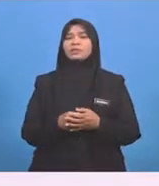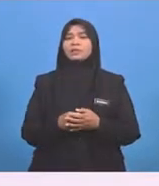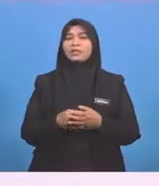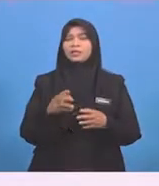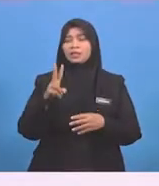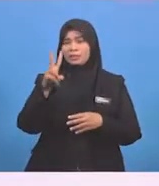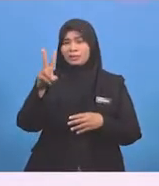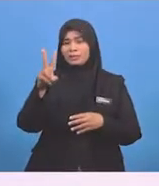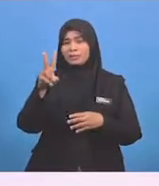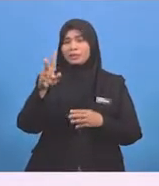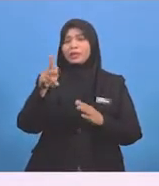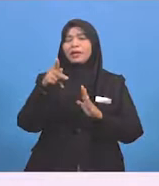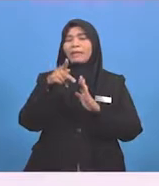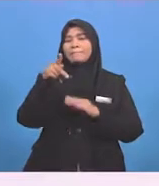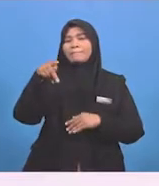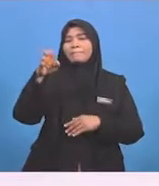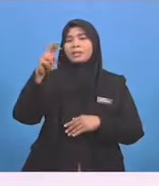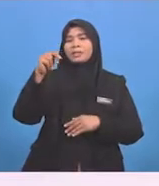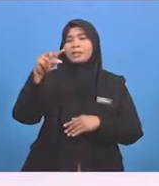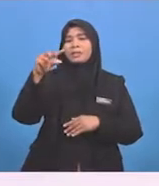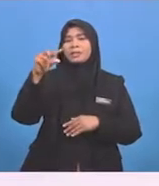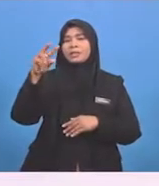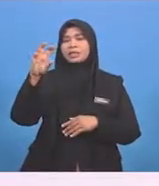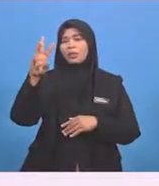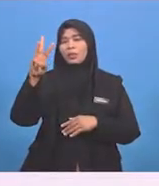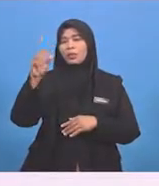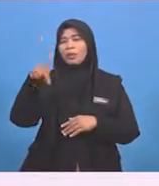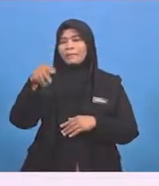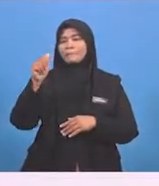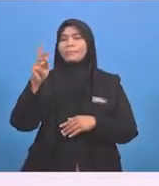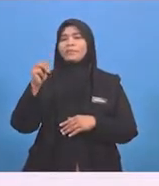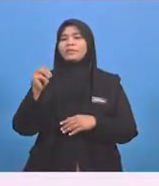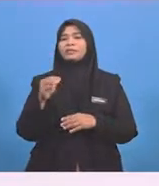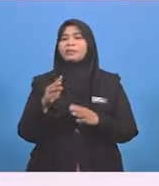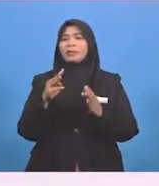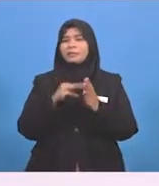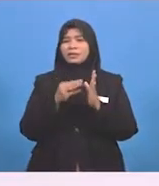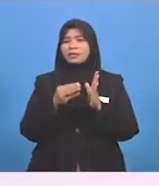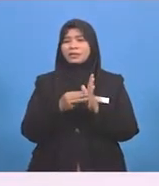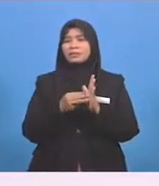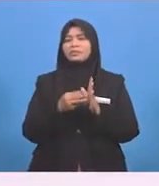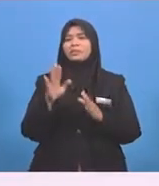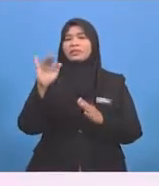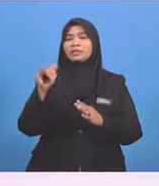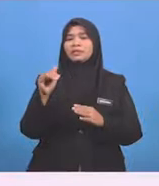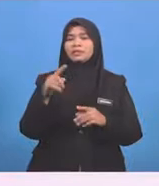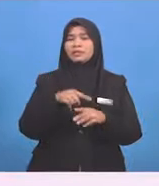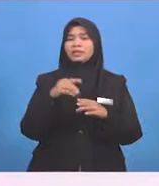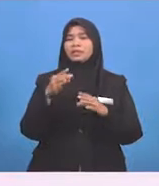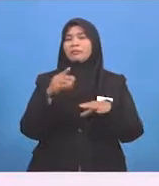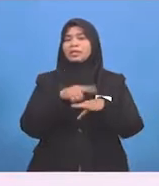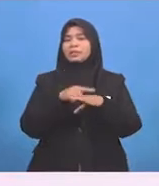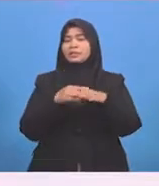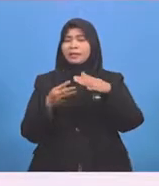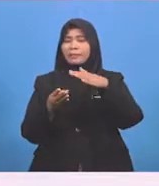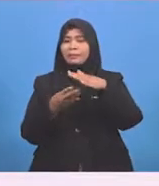Manakala, haba pendam penguapan pula bermaksud kuantiti haba yang diserap semasa